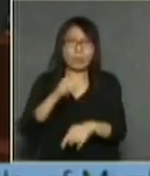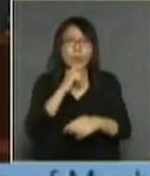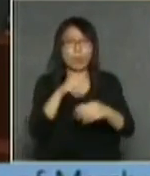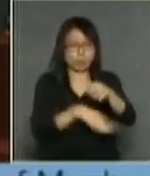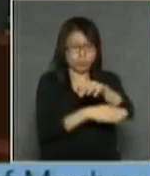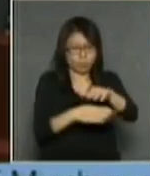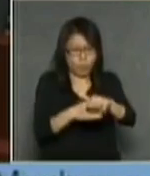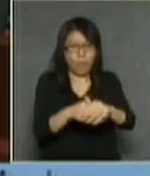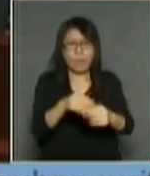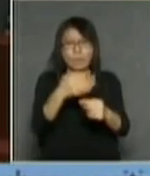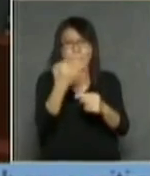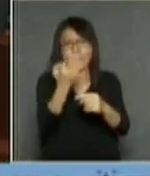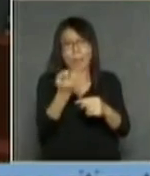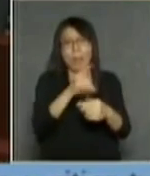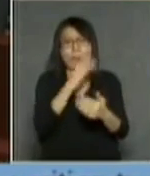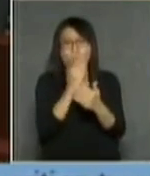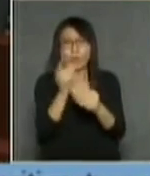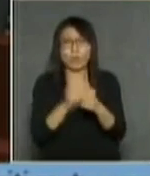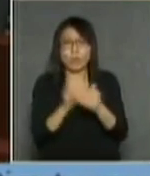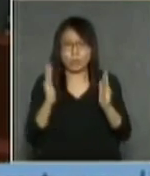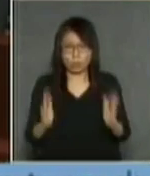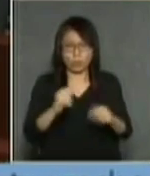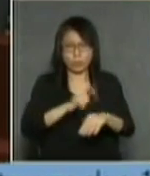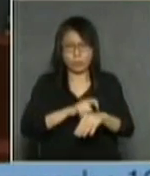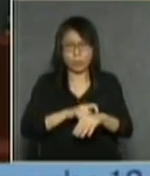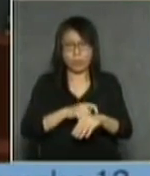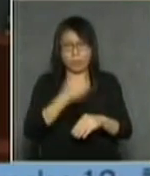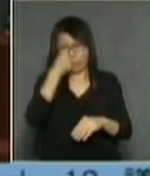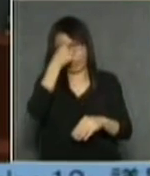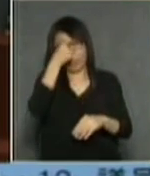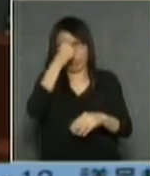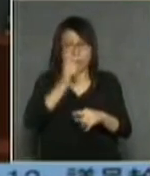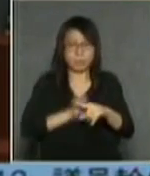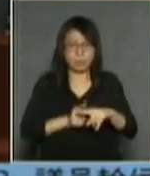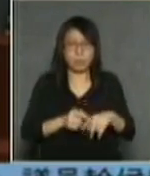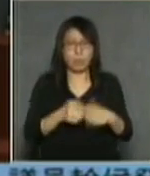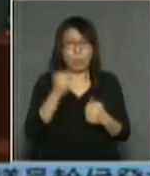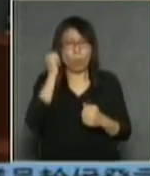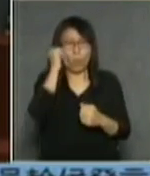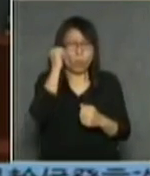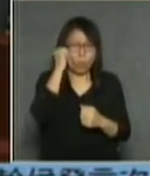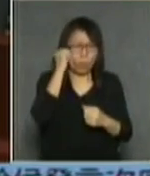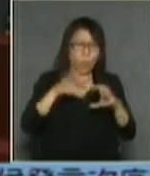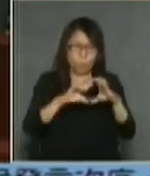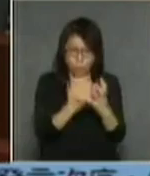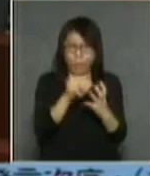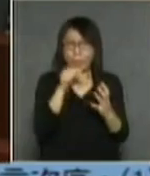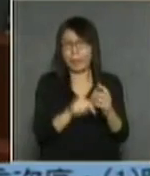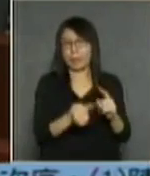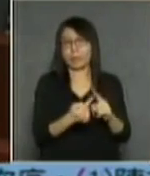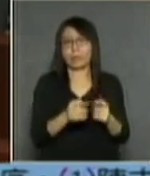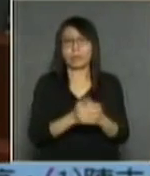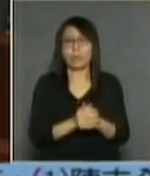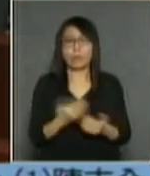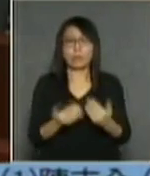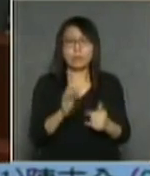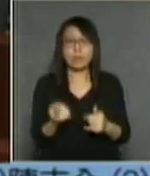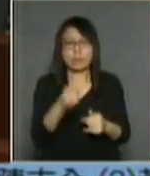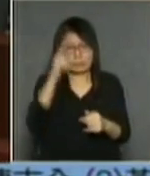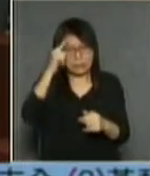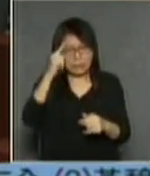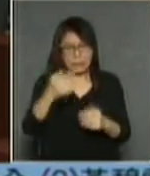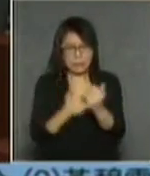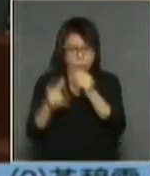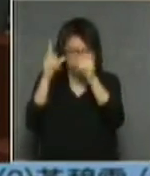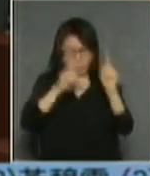肯定在这段时间是非常之滋扰，他们都是很困难的一群，他们不单止日日生活